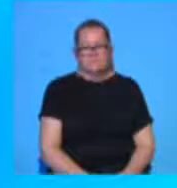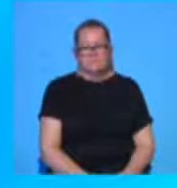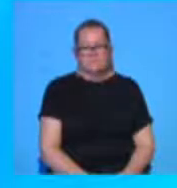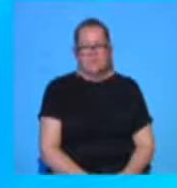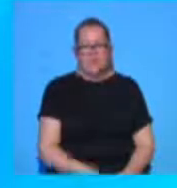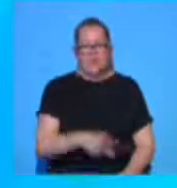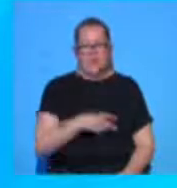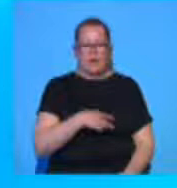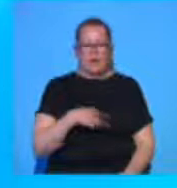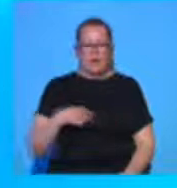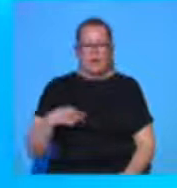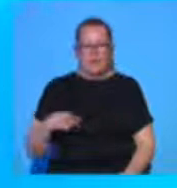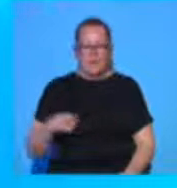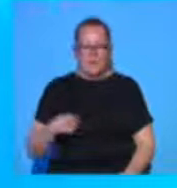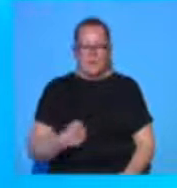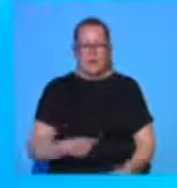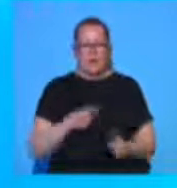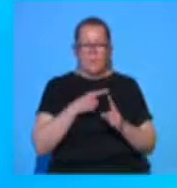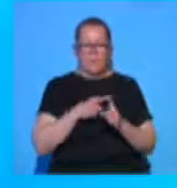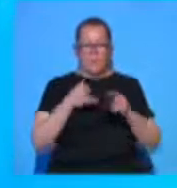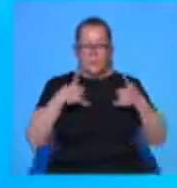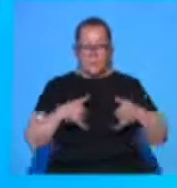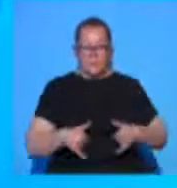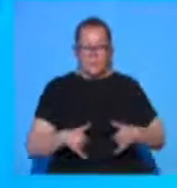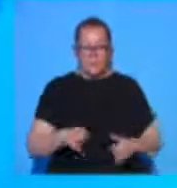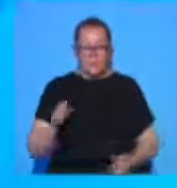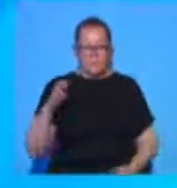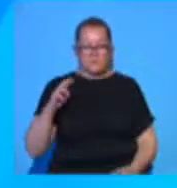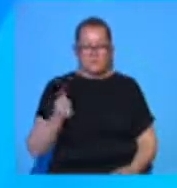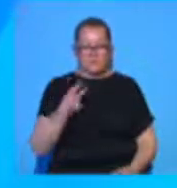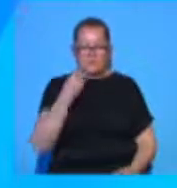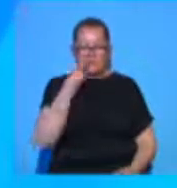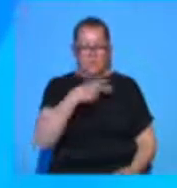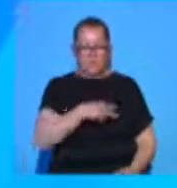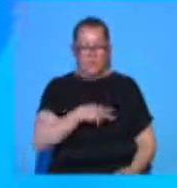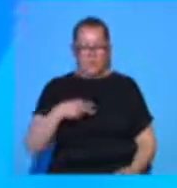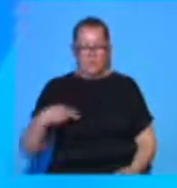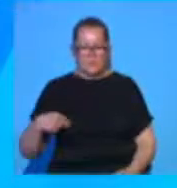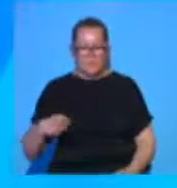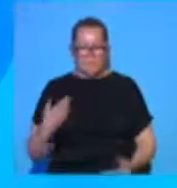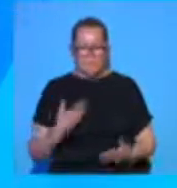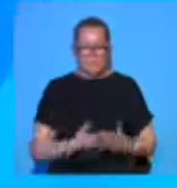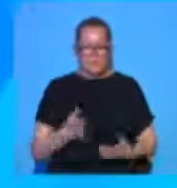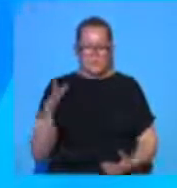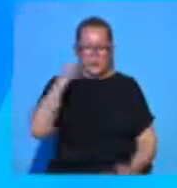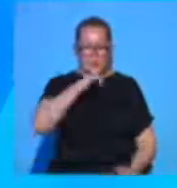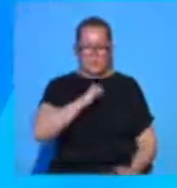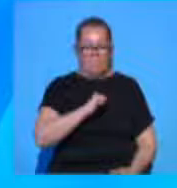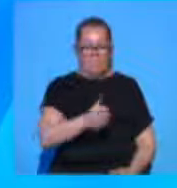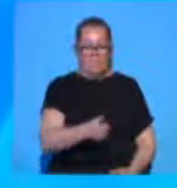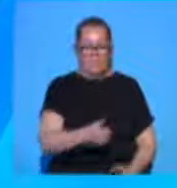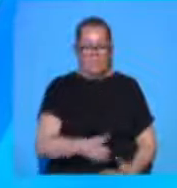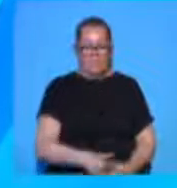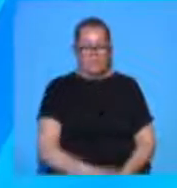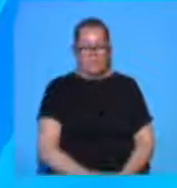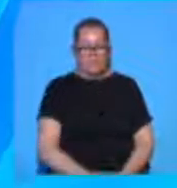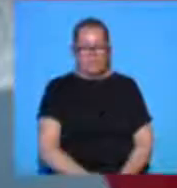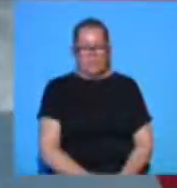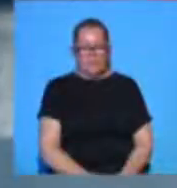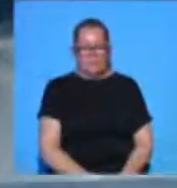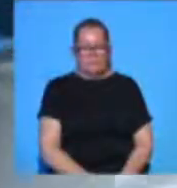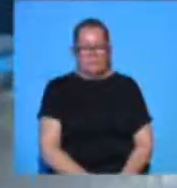Am avut parte de temperaturi ridicate astăzi în toată Oltenia. Haideți să vedem prognoza pentru la noapte și mâine.